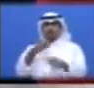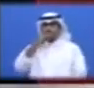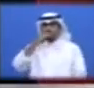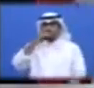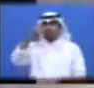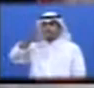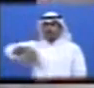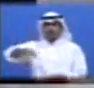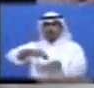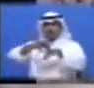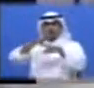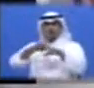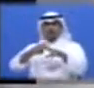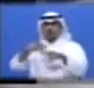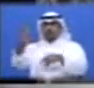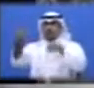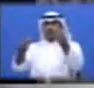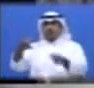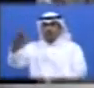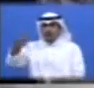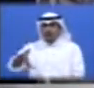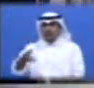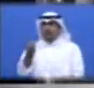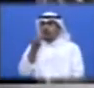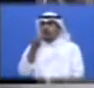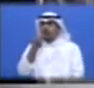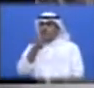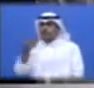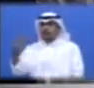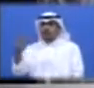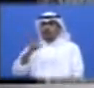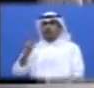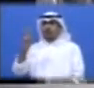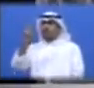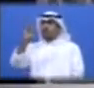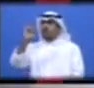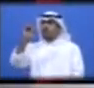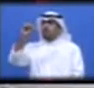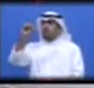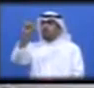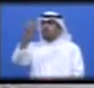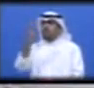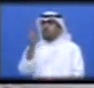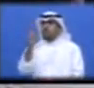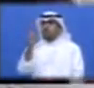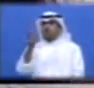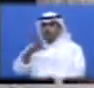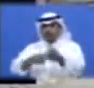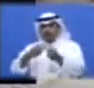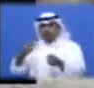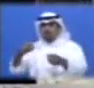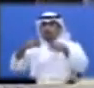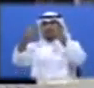من الشعب الكويتي، وزعتها عليهم بعثة من الهلال الأحمر الكويتي بالتعاون مع الصليب